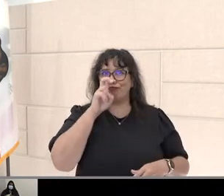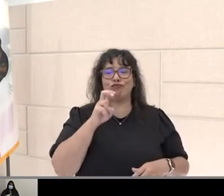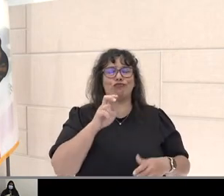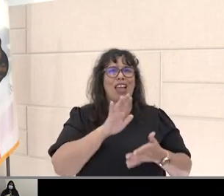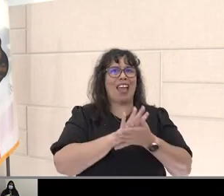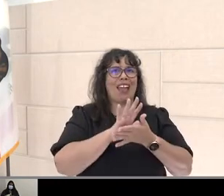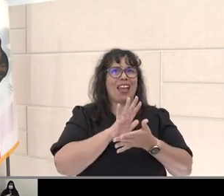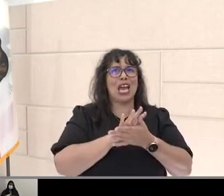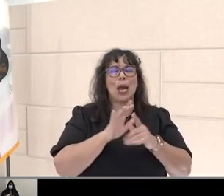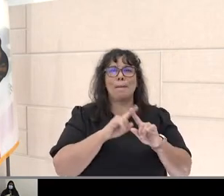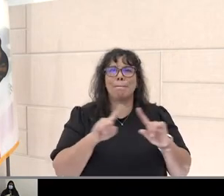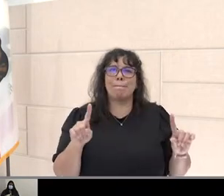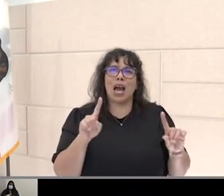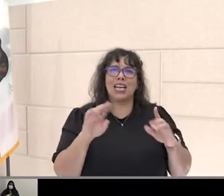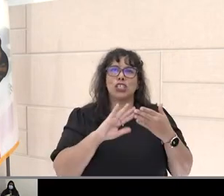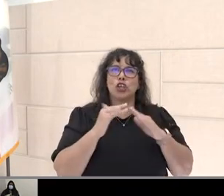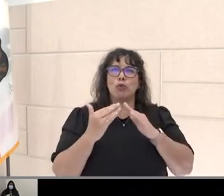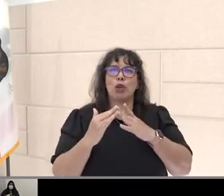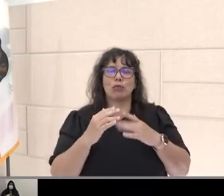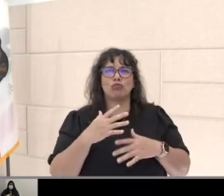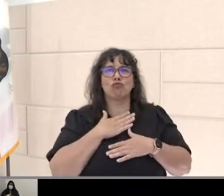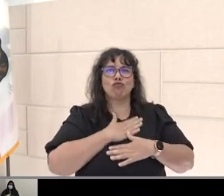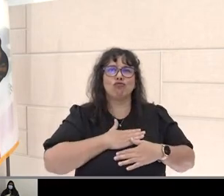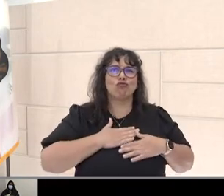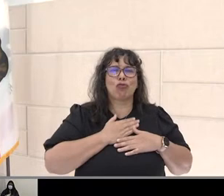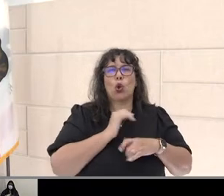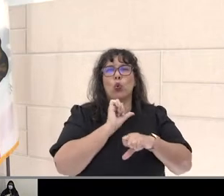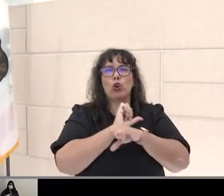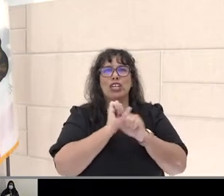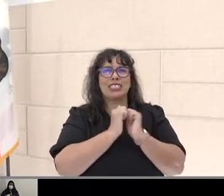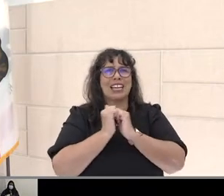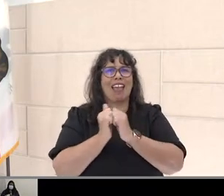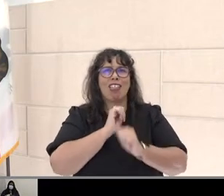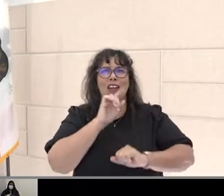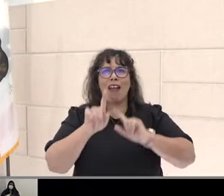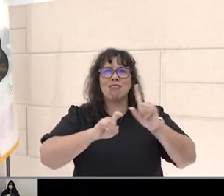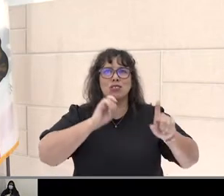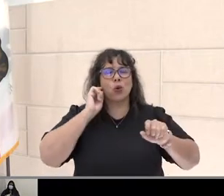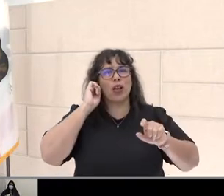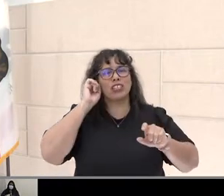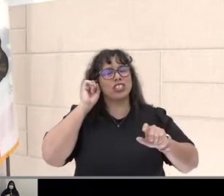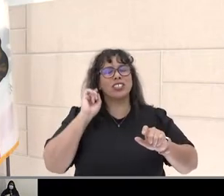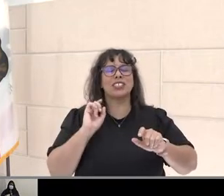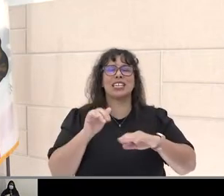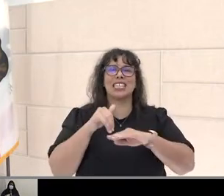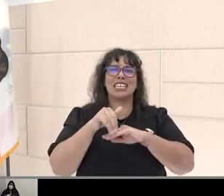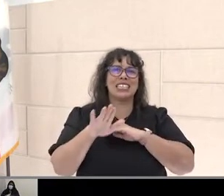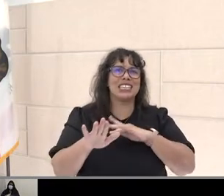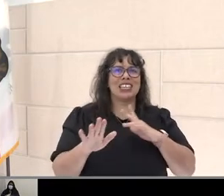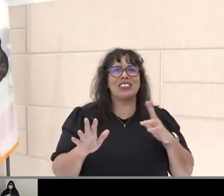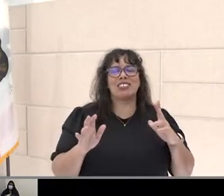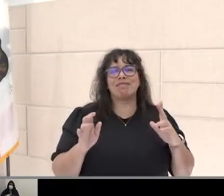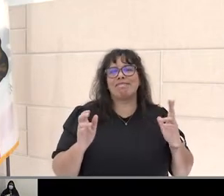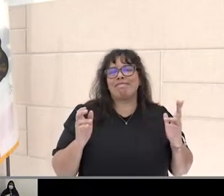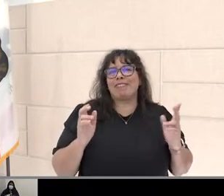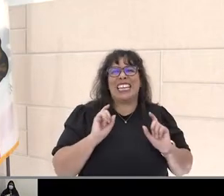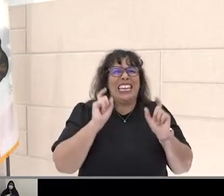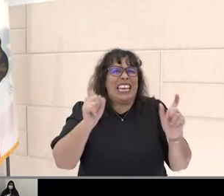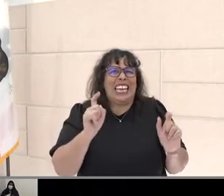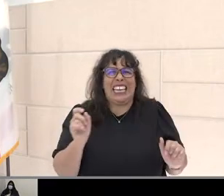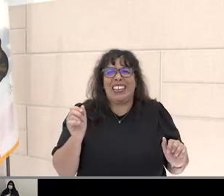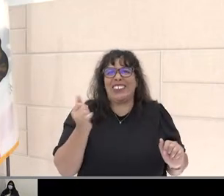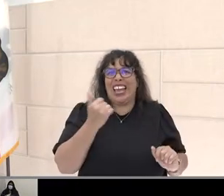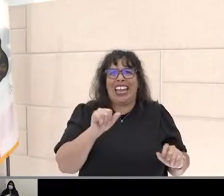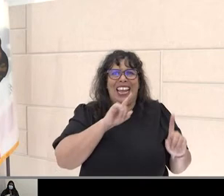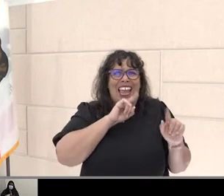ยังดังหายกระทาสลาเรียนยืงไปเมียนกรรมไปที่เกี่ยวกับรัฐกู้อย่างนามันกระทายังปรังปลายเอามาแนะมาแนะเฮียนซั